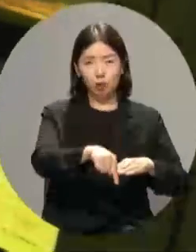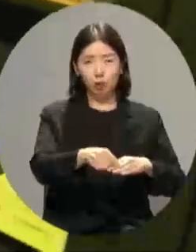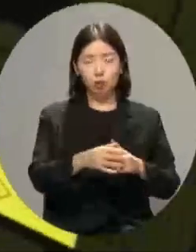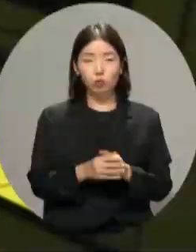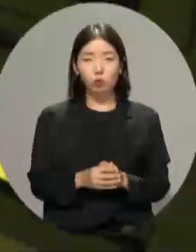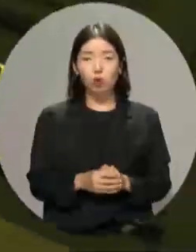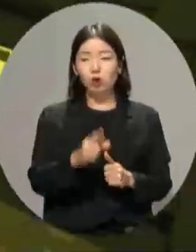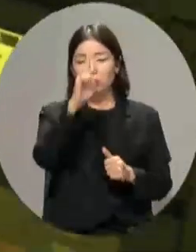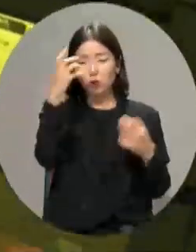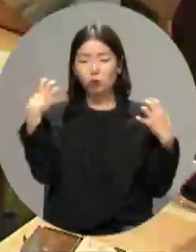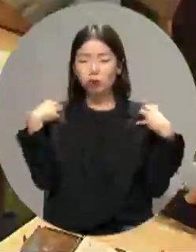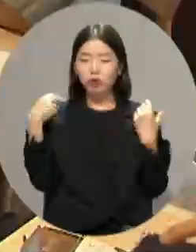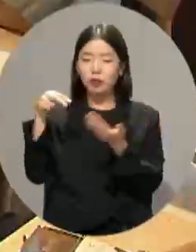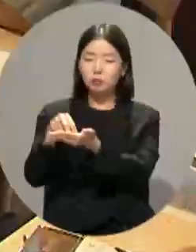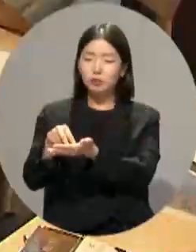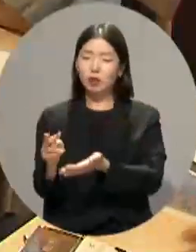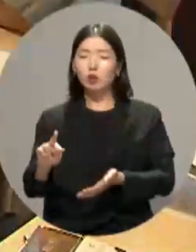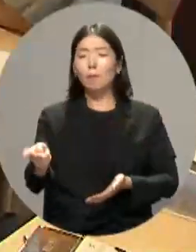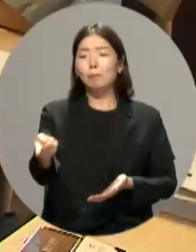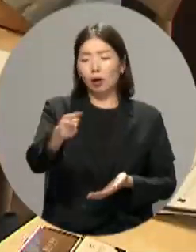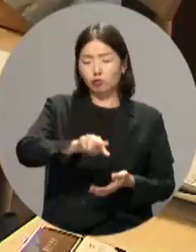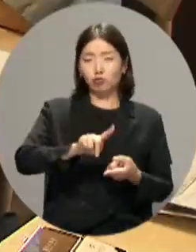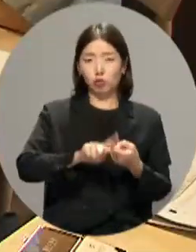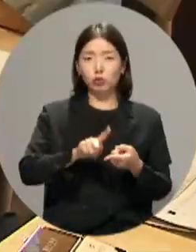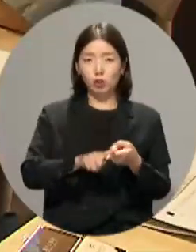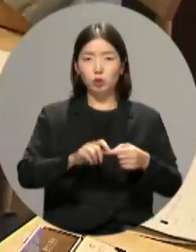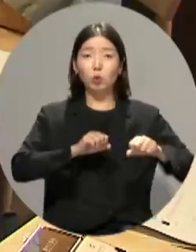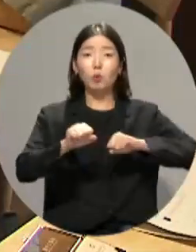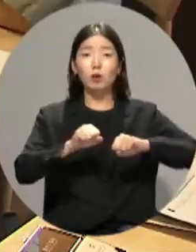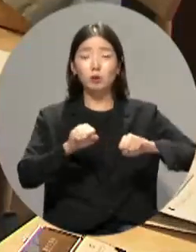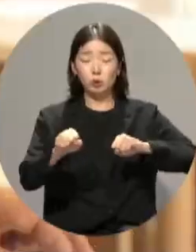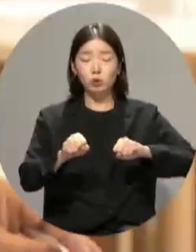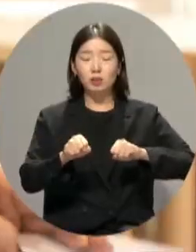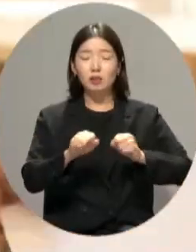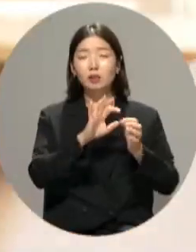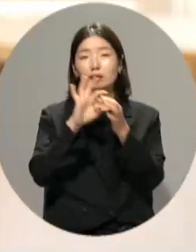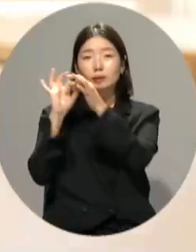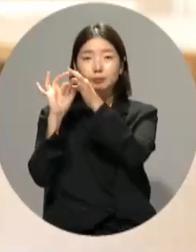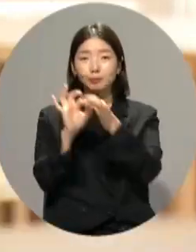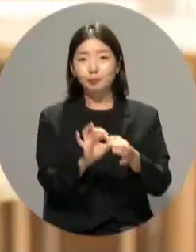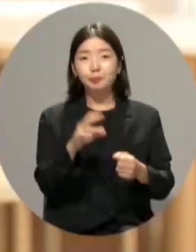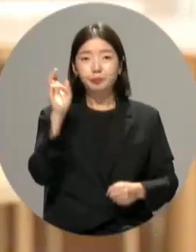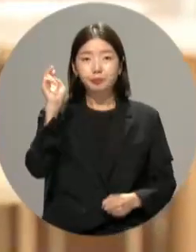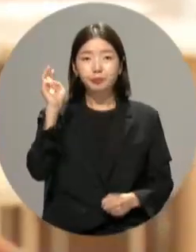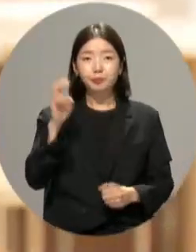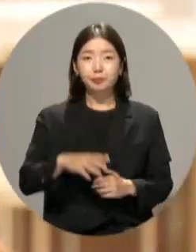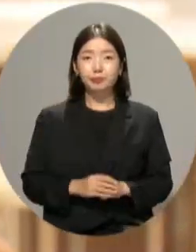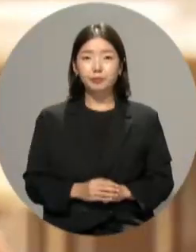중심으로 정부의 입장 선회를 요구하는 움직임이 지속될 것으로 보입니다. MBC 뉴스 한범수입니다.